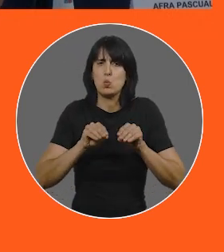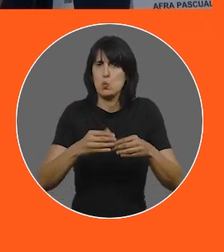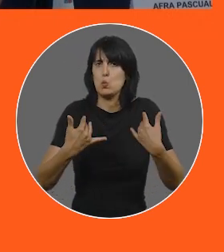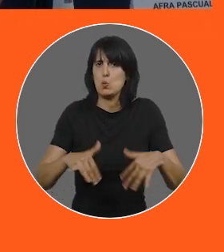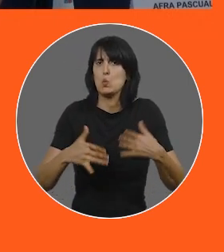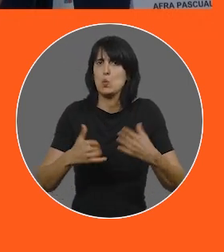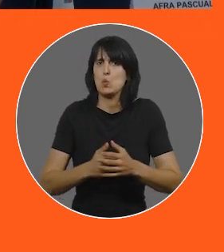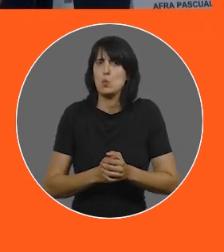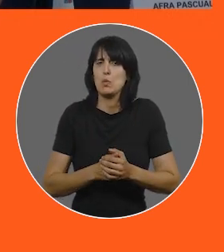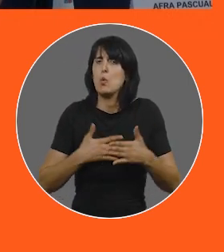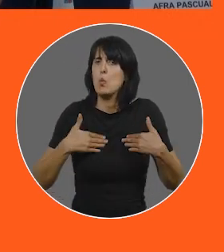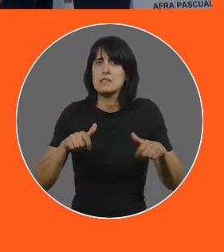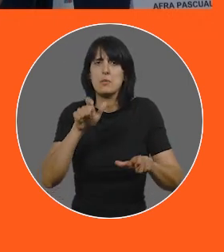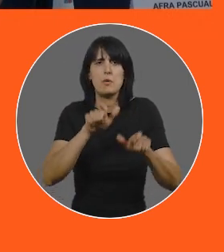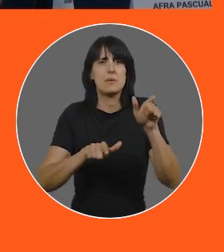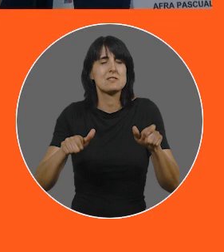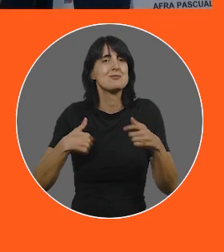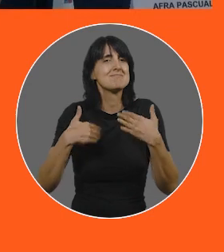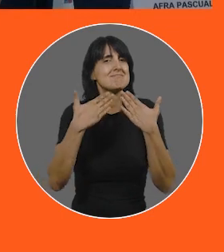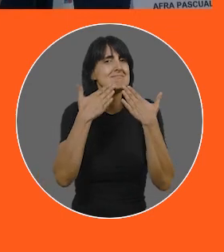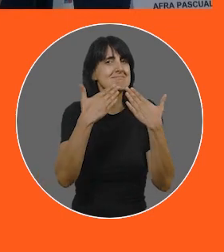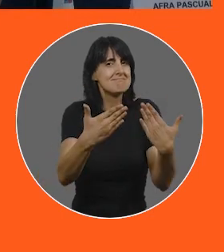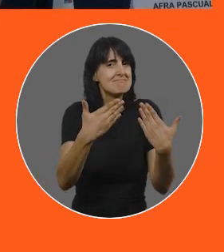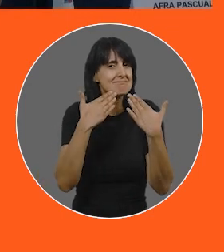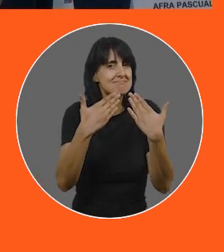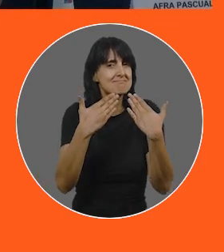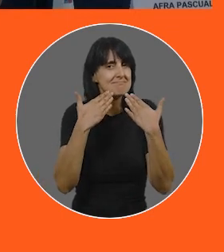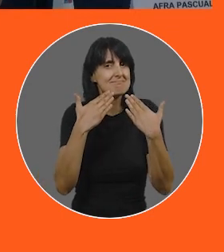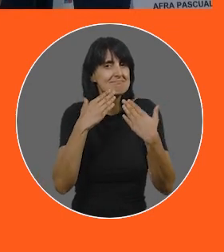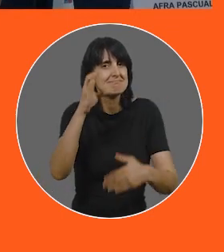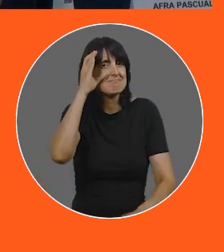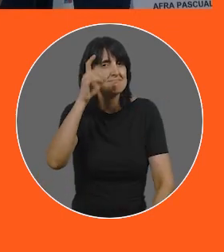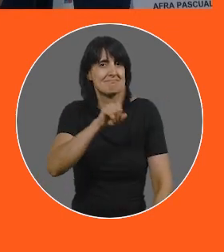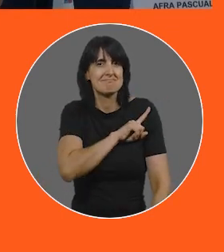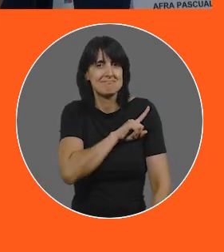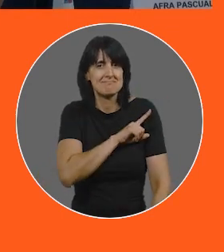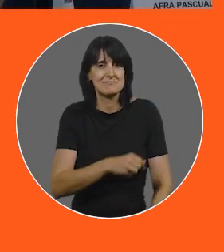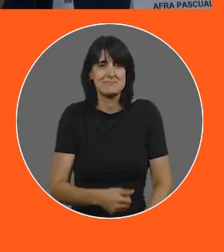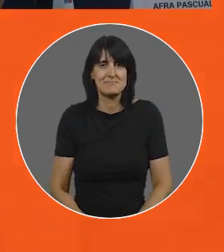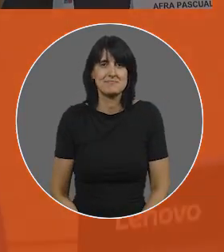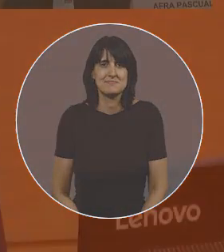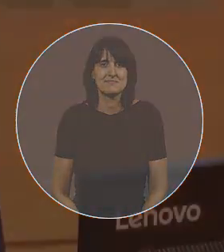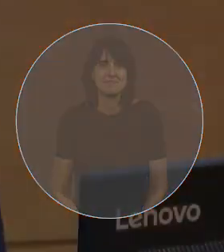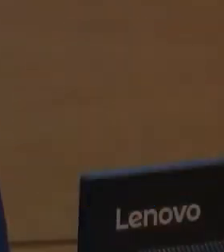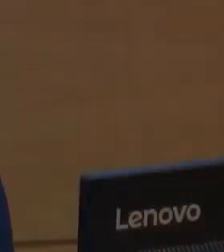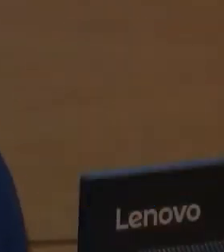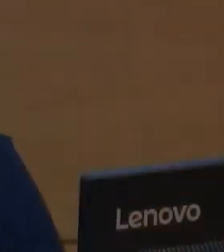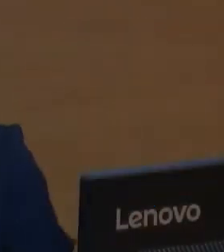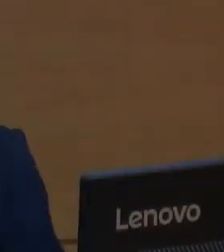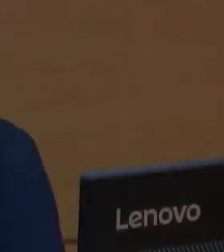molt útil per a qualsevol persona. Moltes gràcies per l'atenció.